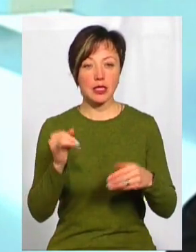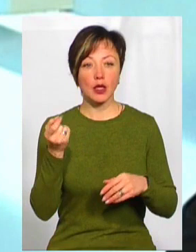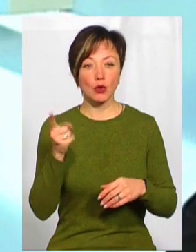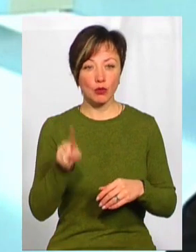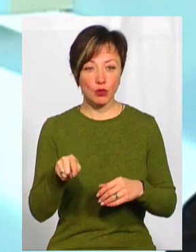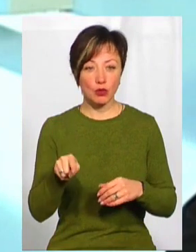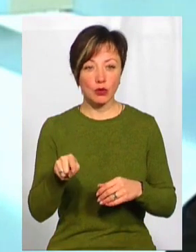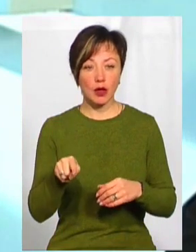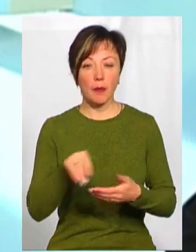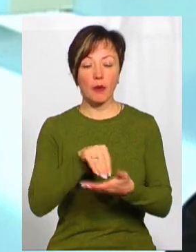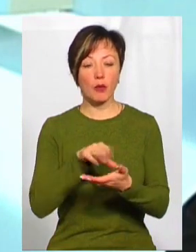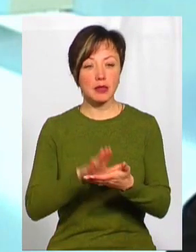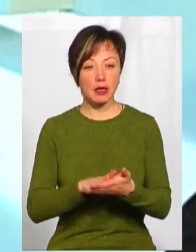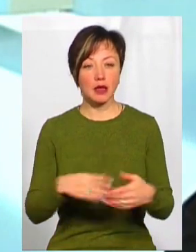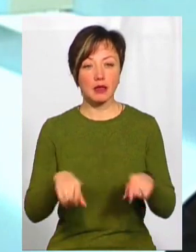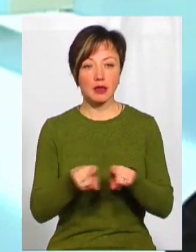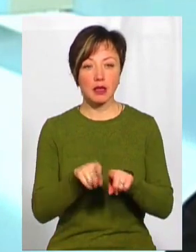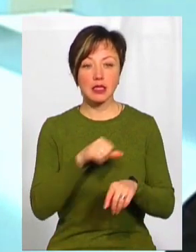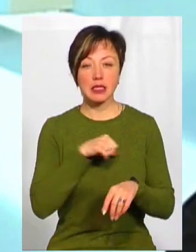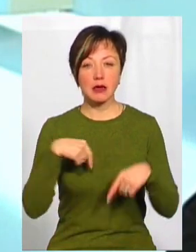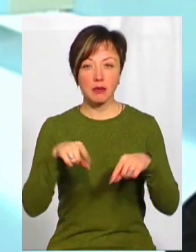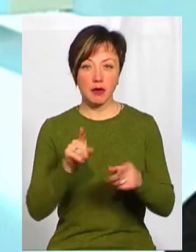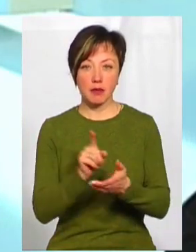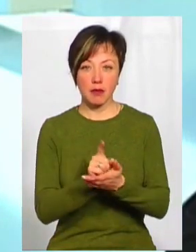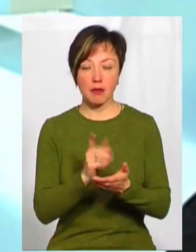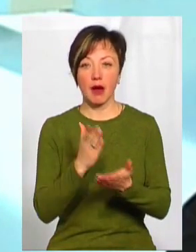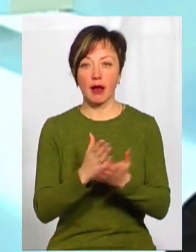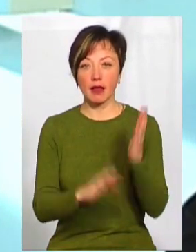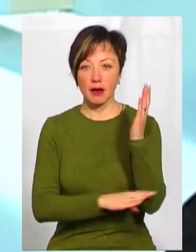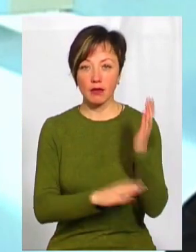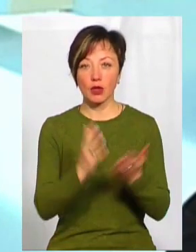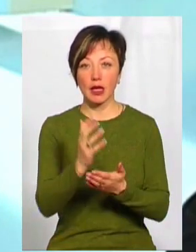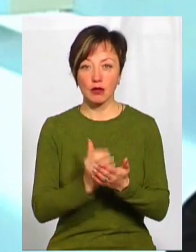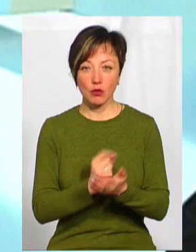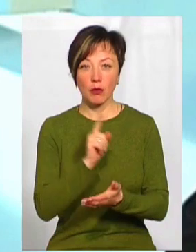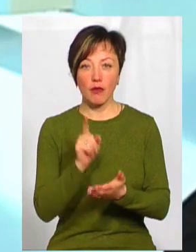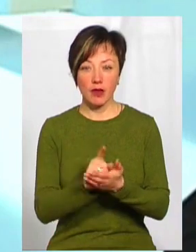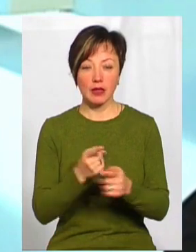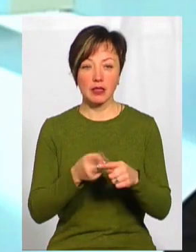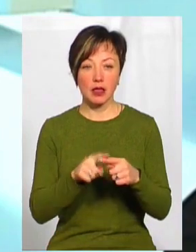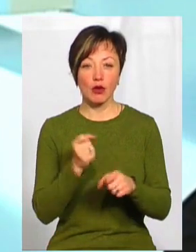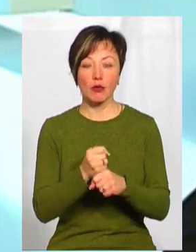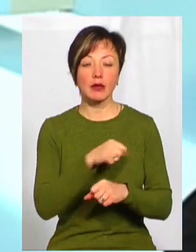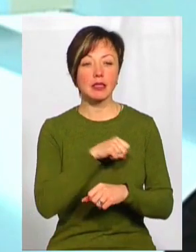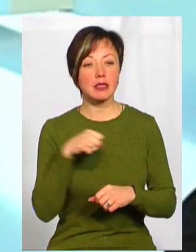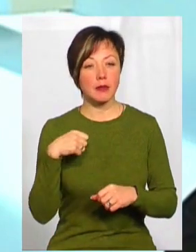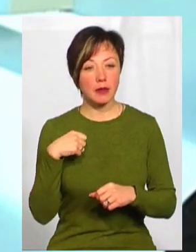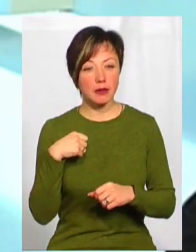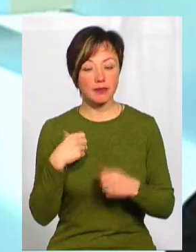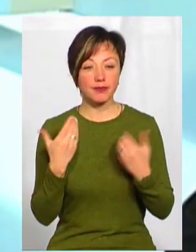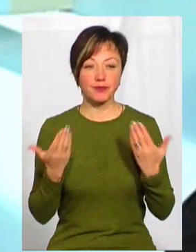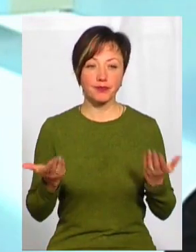тому прописали так, що вони, в принципі, самі, що вони мають деревину, вони мають ресурс, і вони повинні це робити самі.